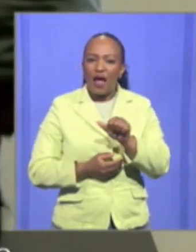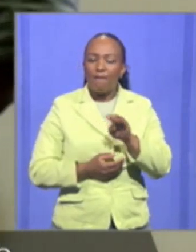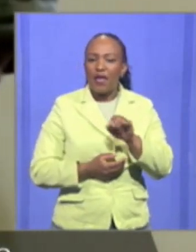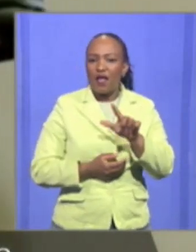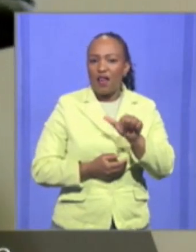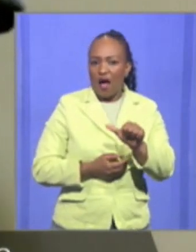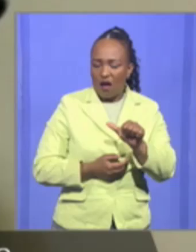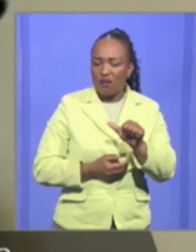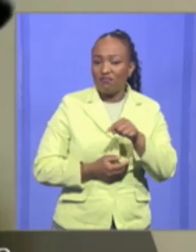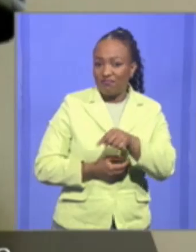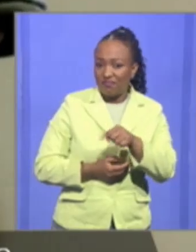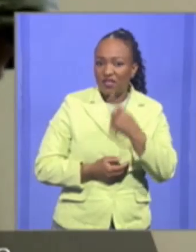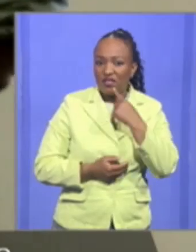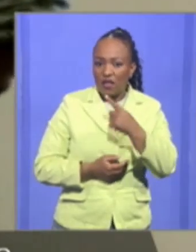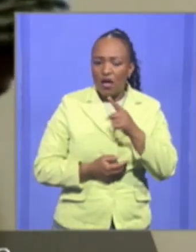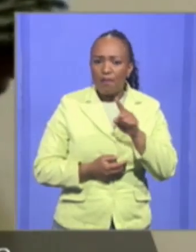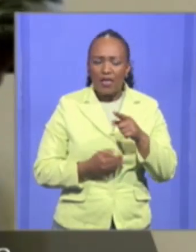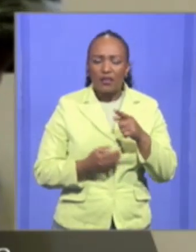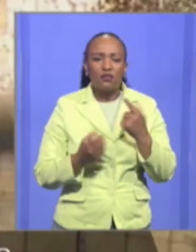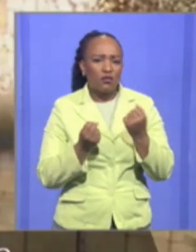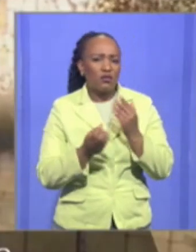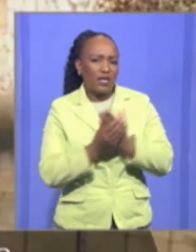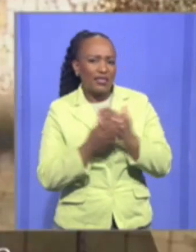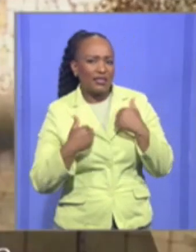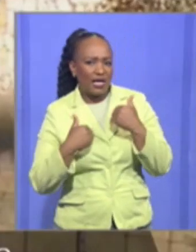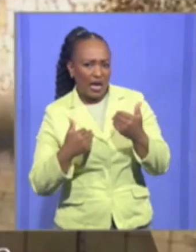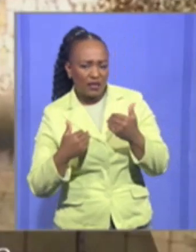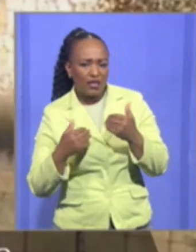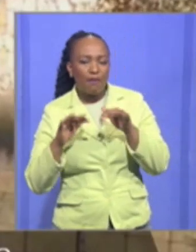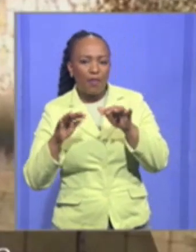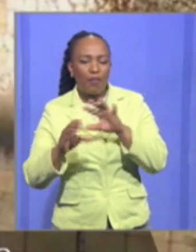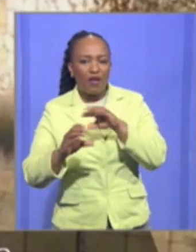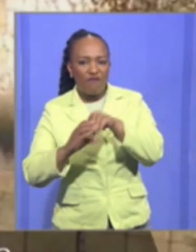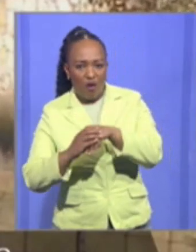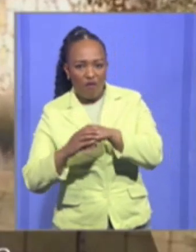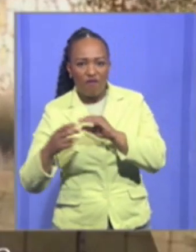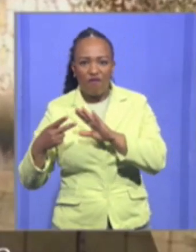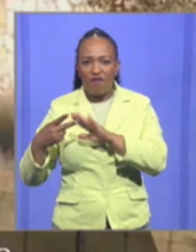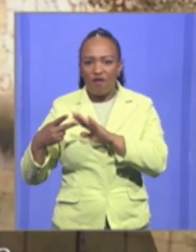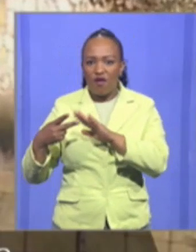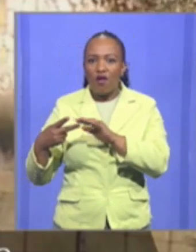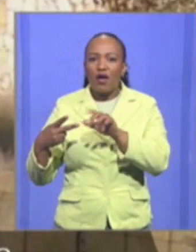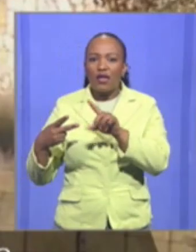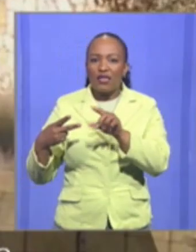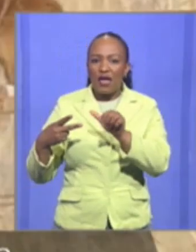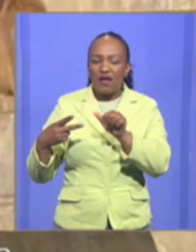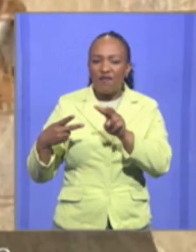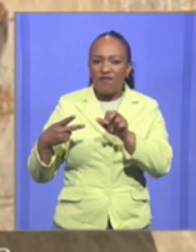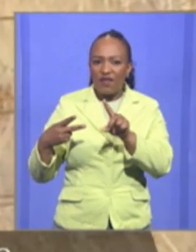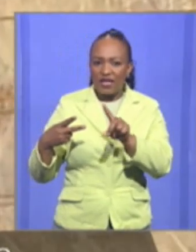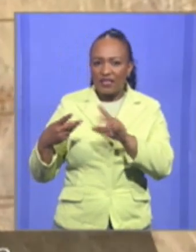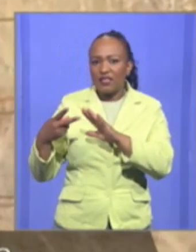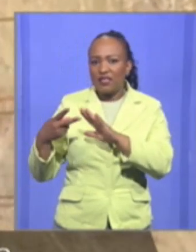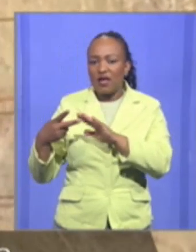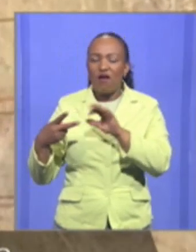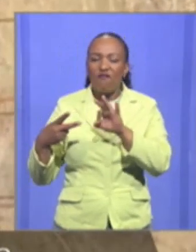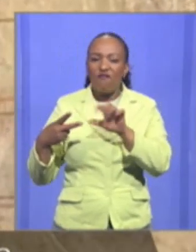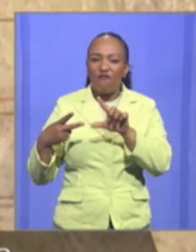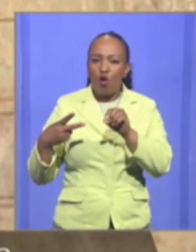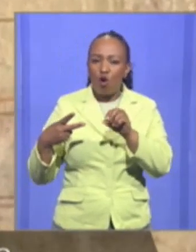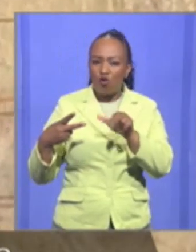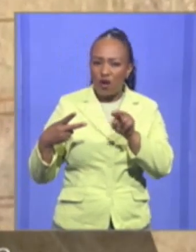go letetšwego gore tsheko e thome gona. Balatofatšwa Emmanuela David le Floriana le